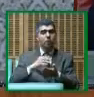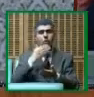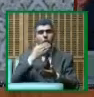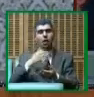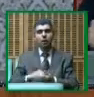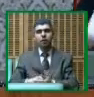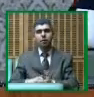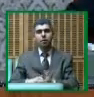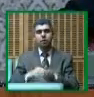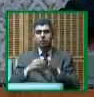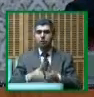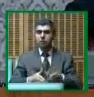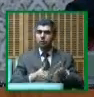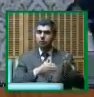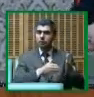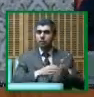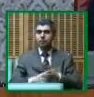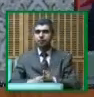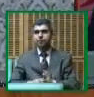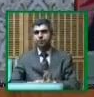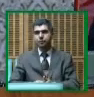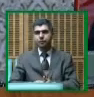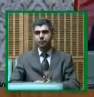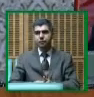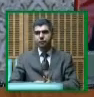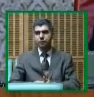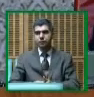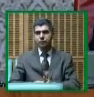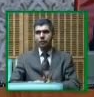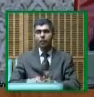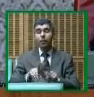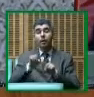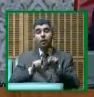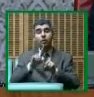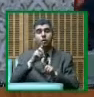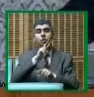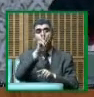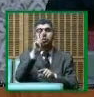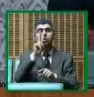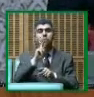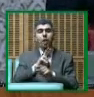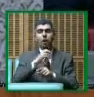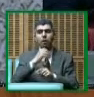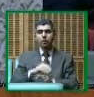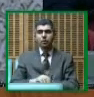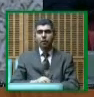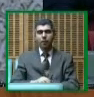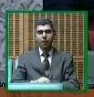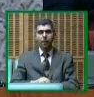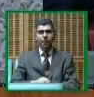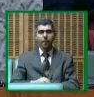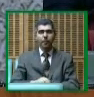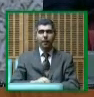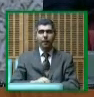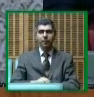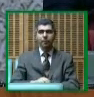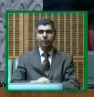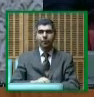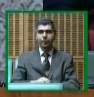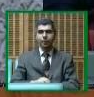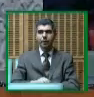يجب العمل على الحفاظ على هذا الموروث. وشكرا سيد الرئيس. شكرا للسيد المستشار، والكلمة